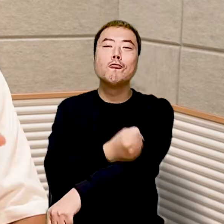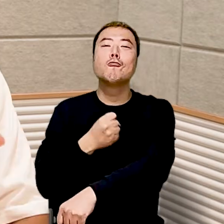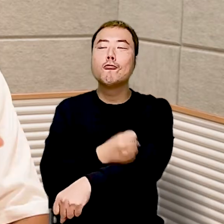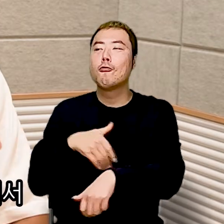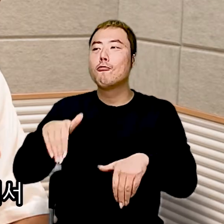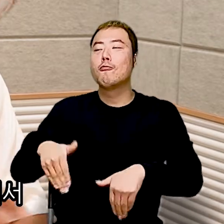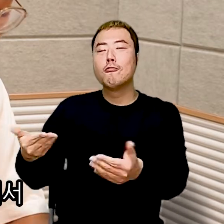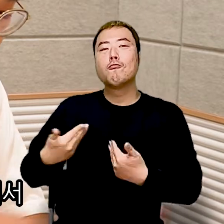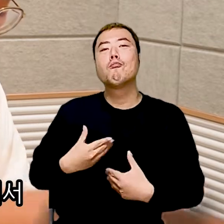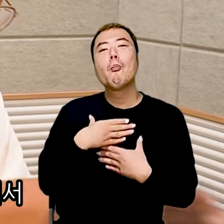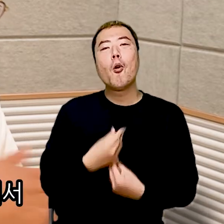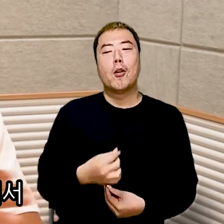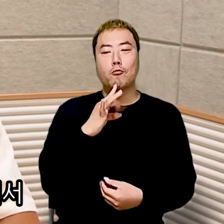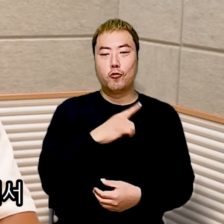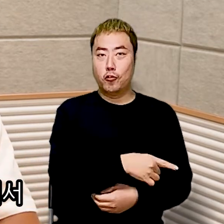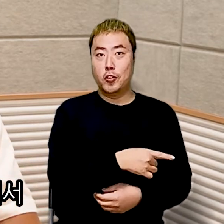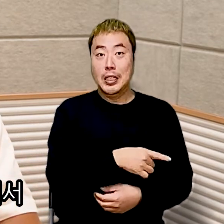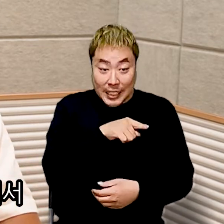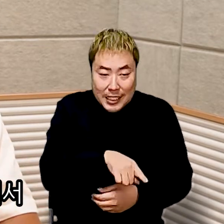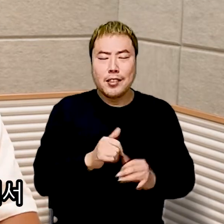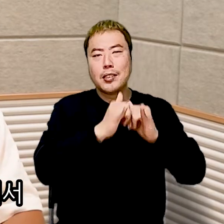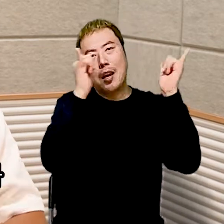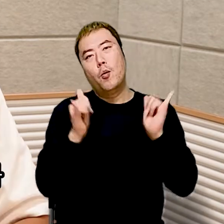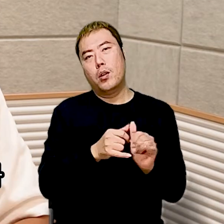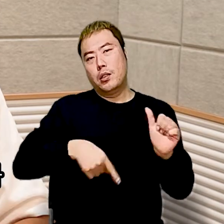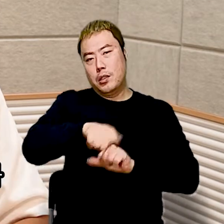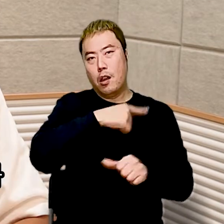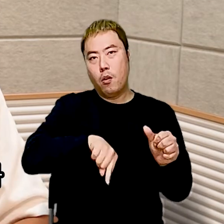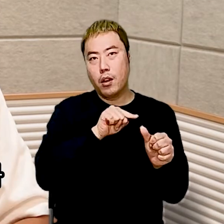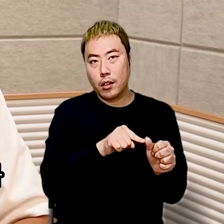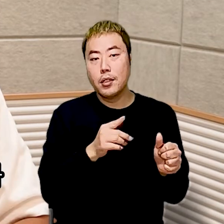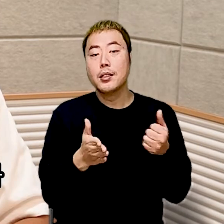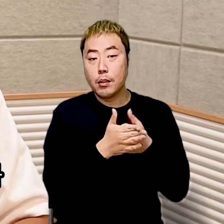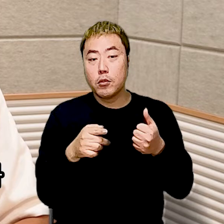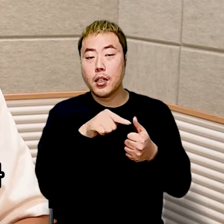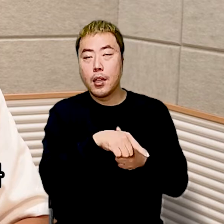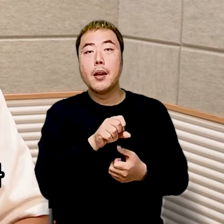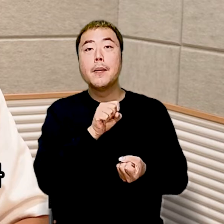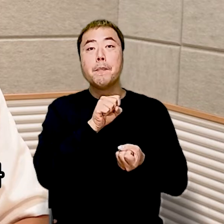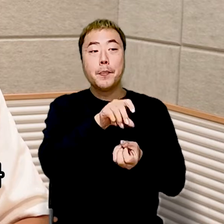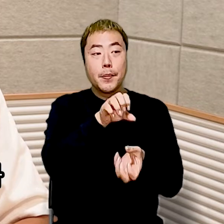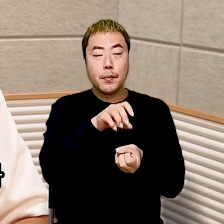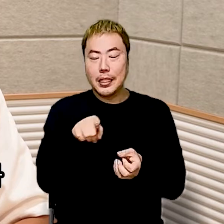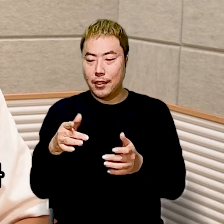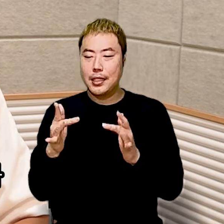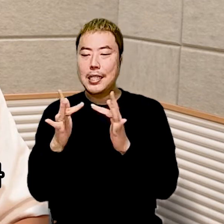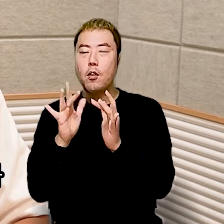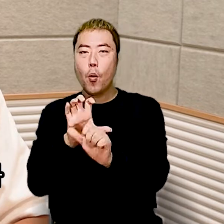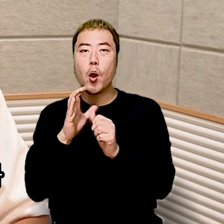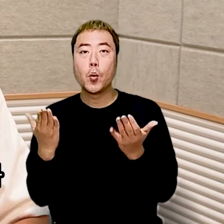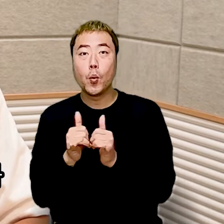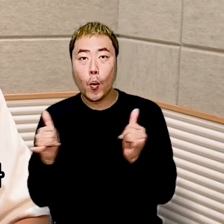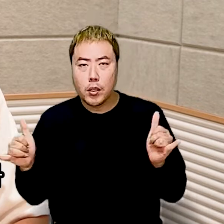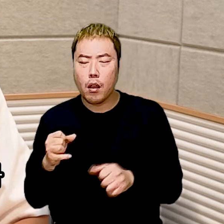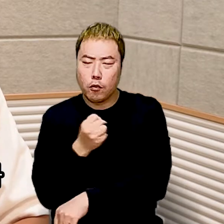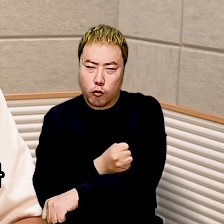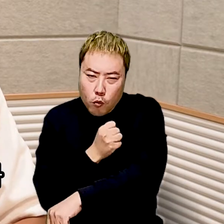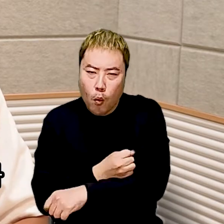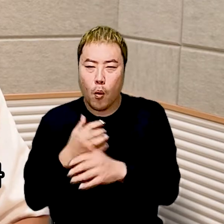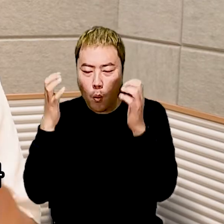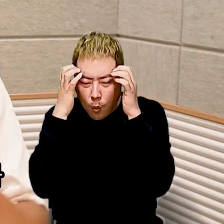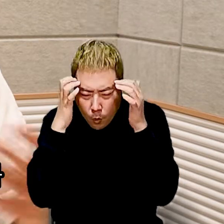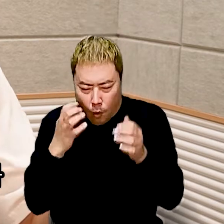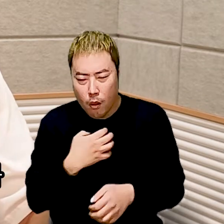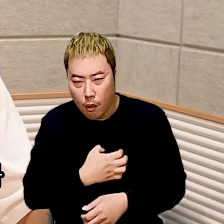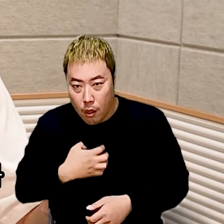거예요. 이런 사회 전반적인 맥락 속에서 플랫폼 노동자의 그 수고로움과 고통과